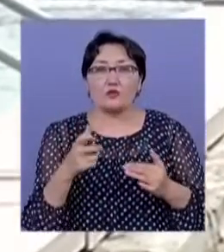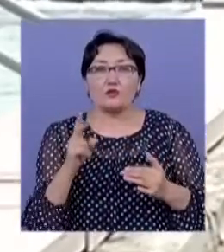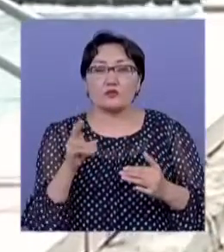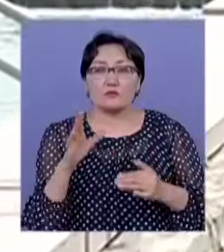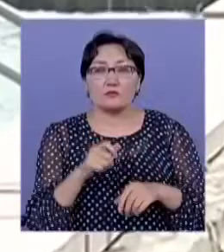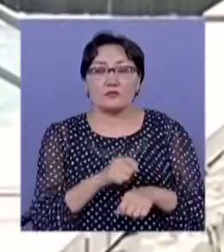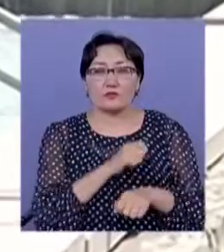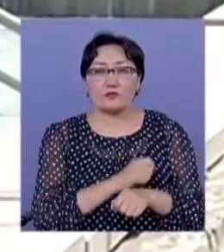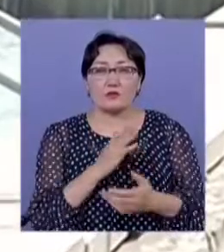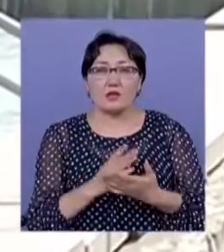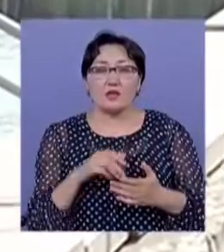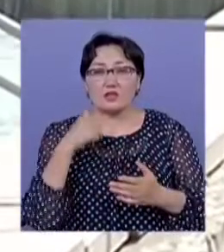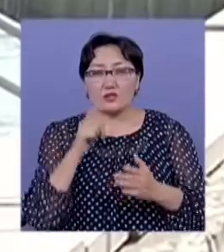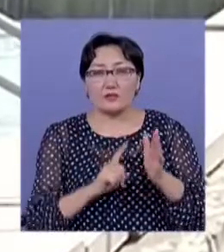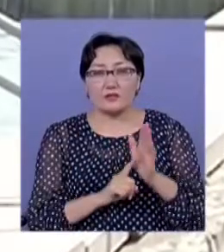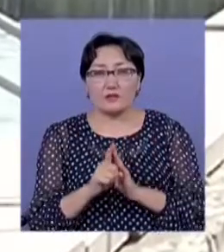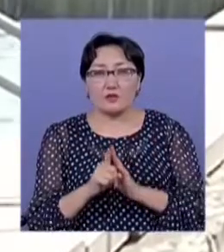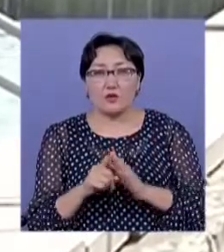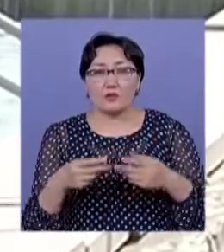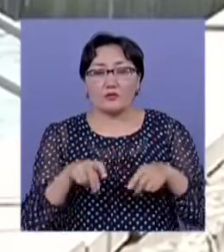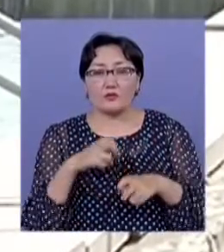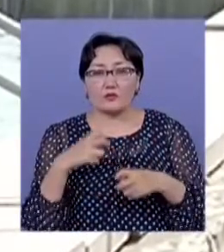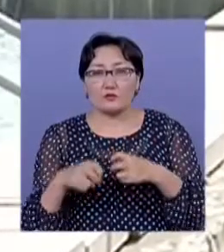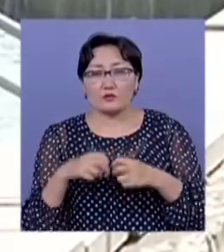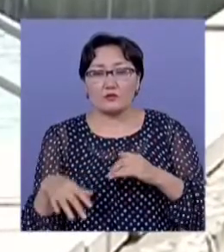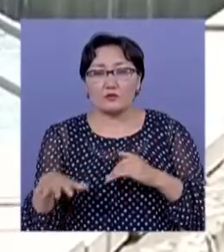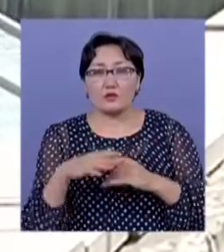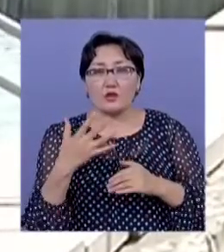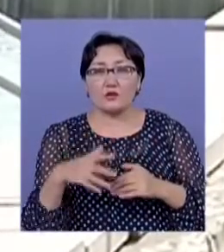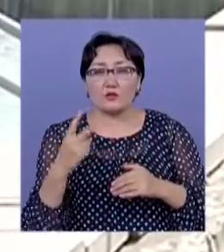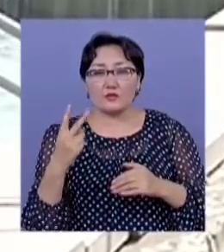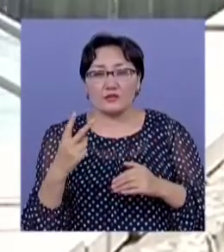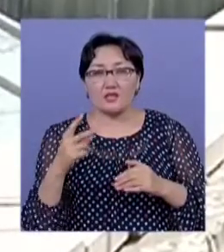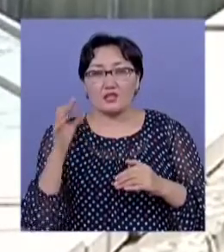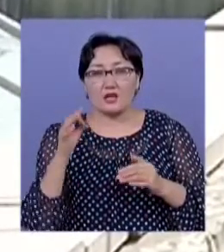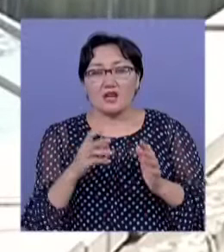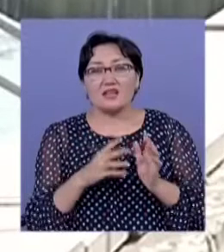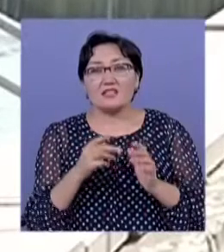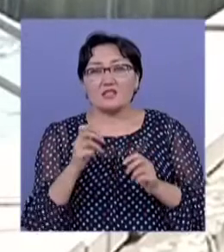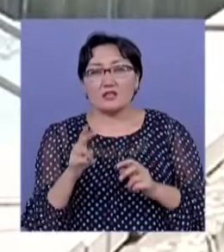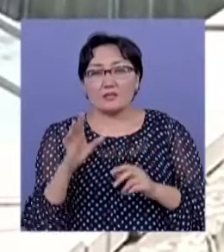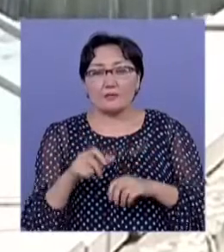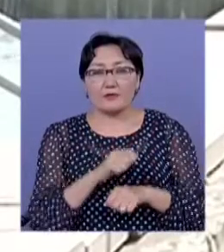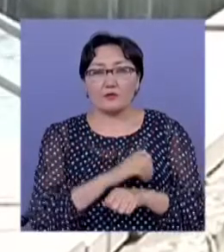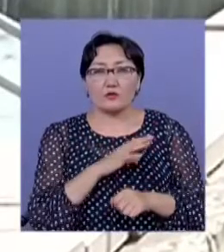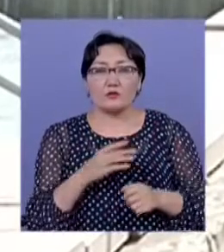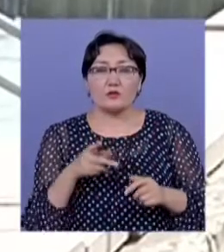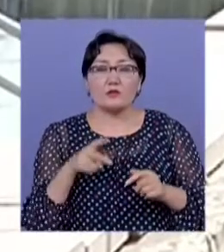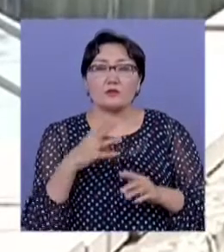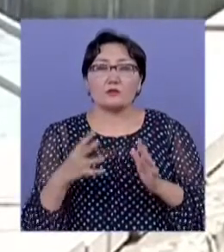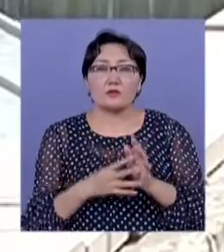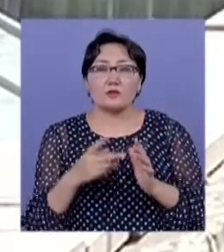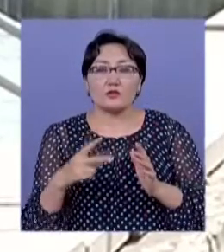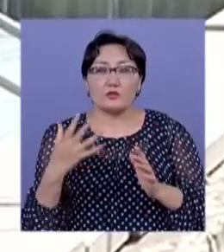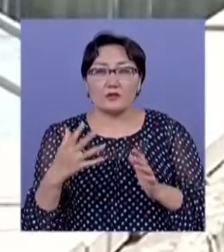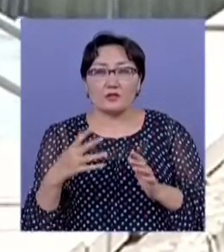метрді құрайды. Жыл басында мұндай ойық жерлер 52 шаршы метр болған. Енді биыл 2019 жылдың соңына дейін сол 52 шаршы